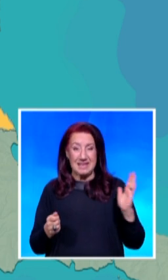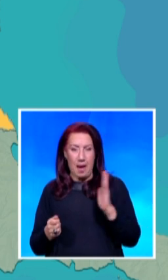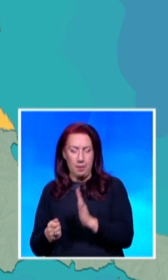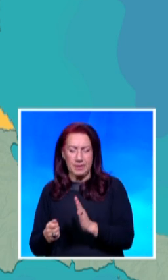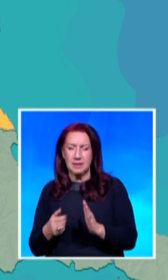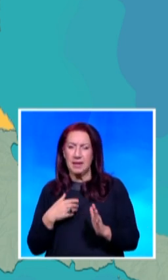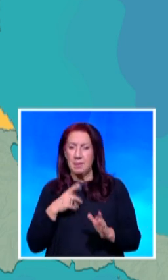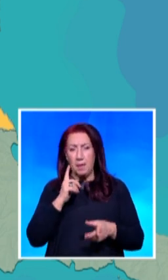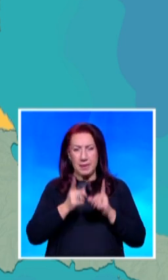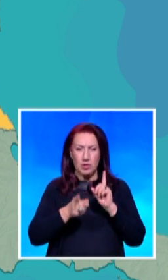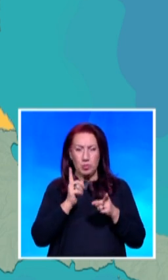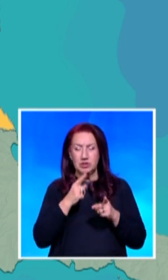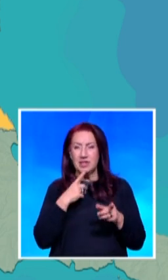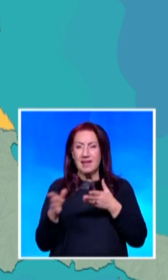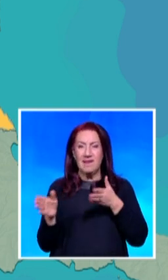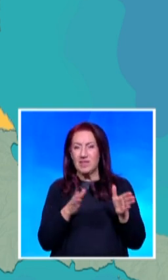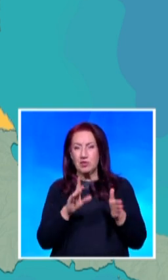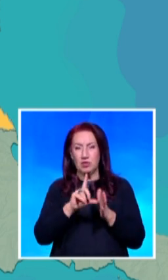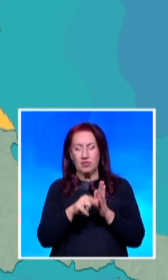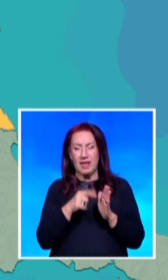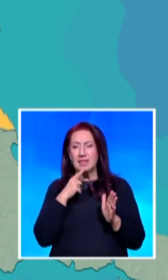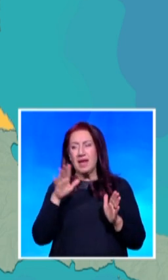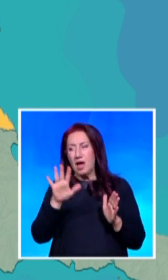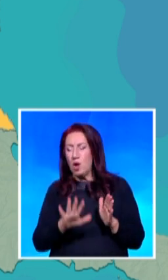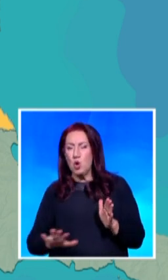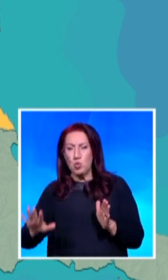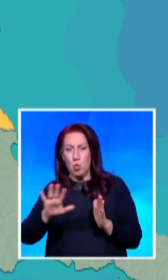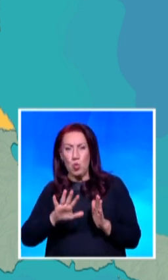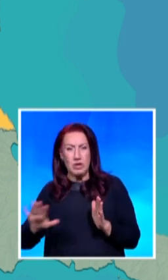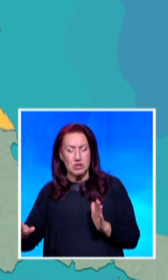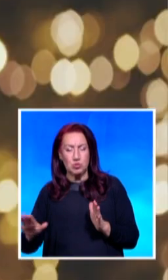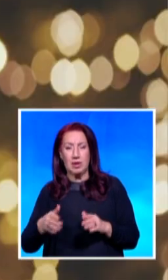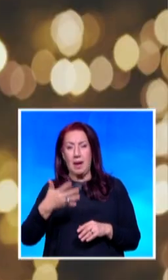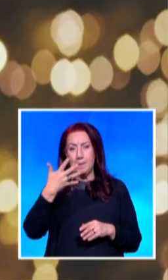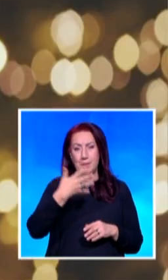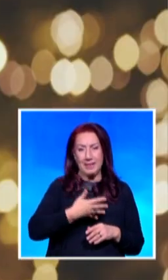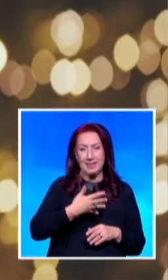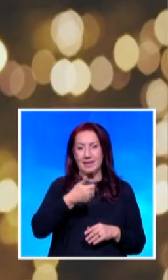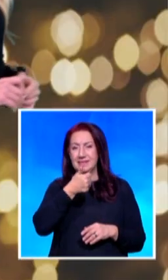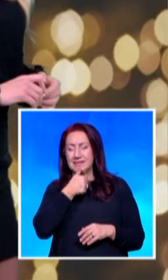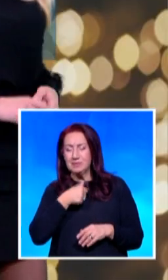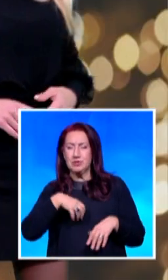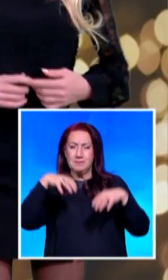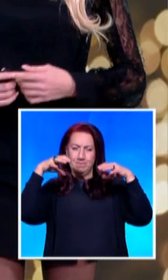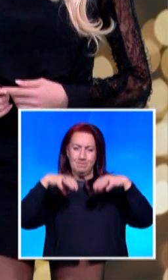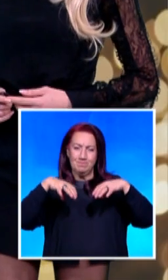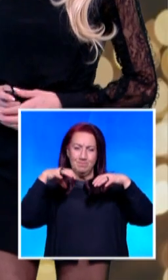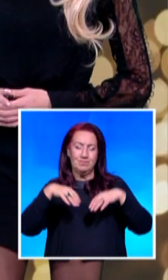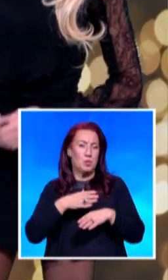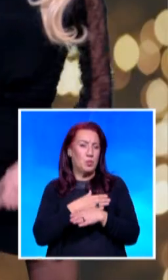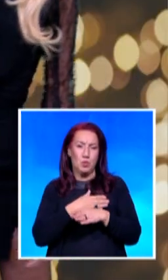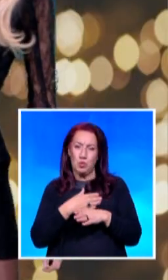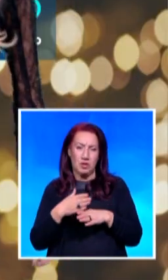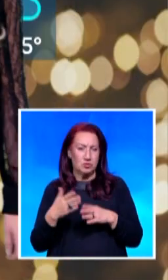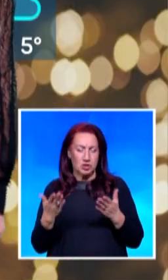предупреждения за ветровито време в югоизточните райони на страната. В петък и в събота валежите ще продължат и ще бъдат значителни.